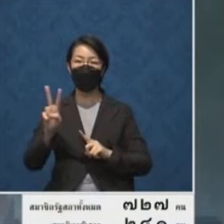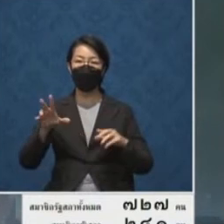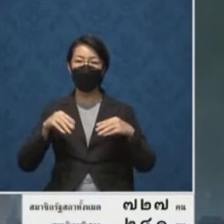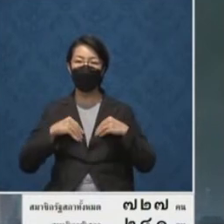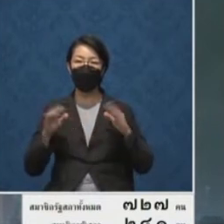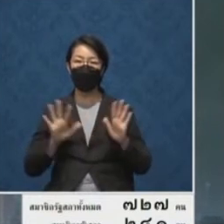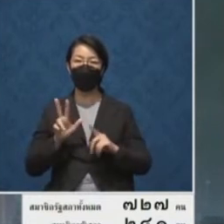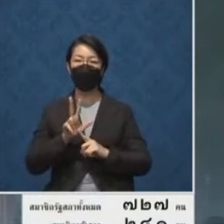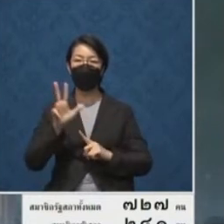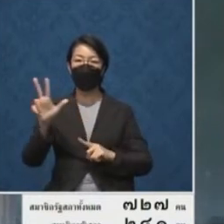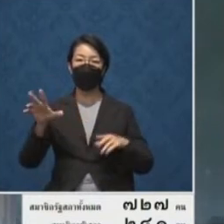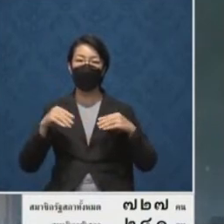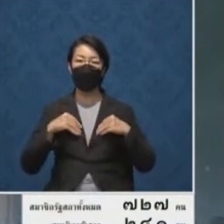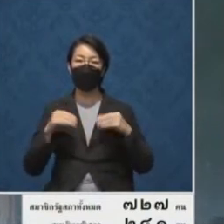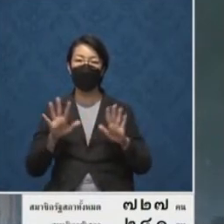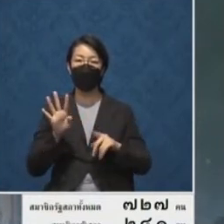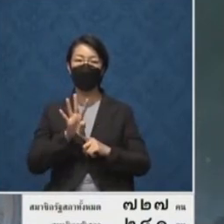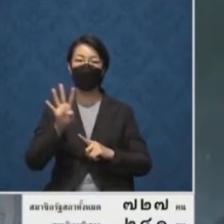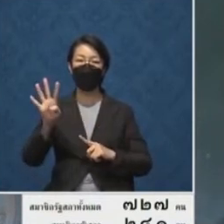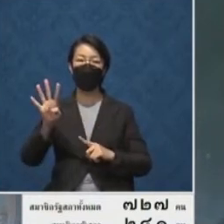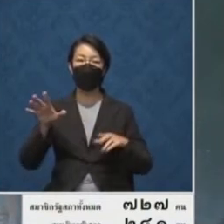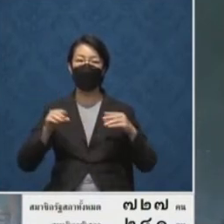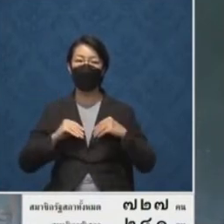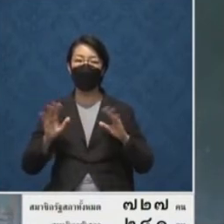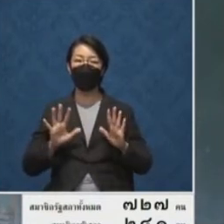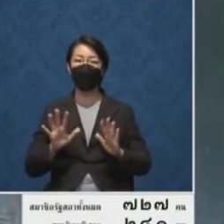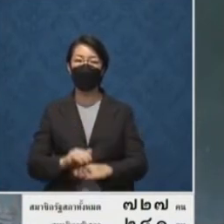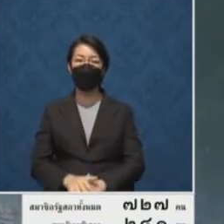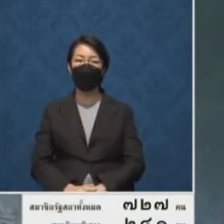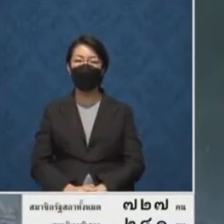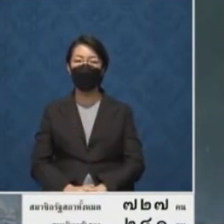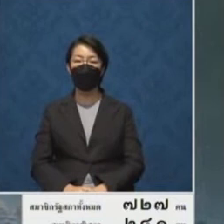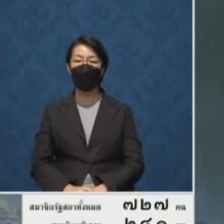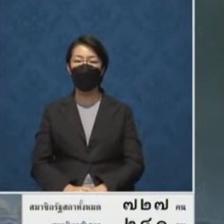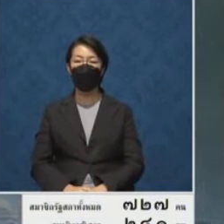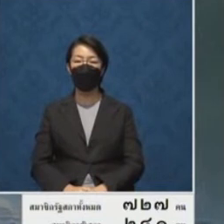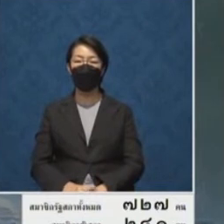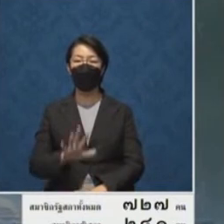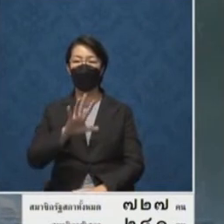การ2ไม่รับหลักการ3ไม่รับหลักการ4ไม่รับหลักการครับ